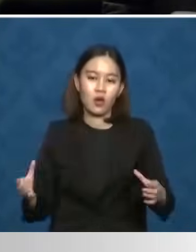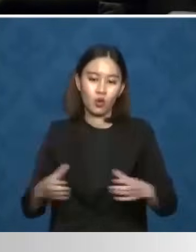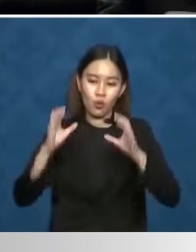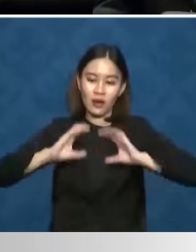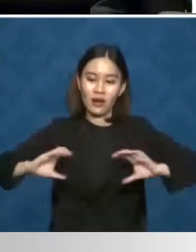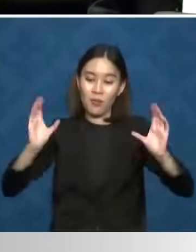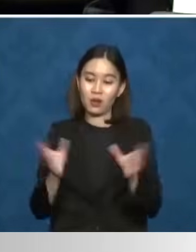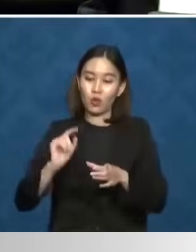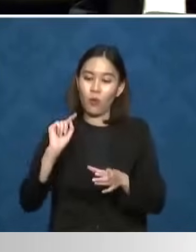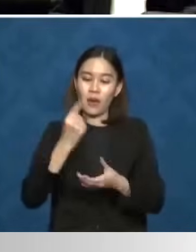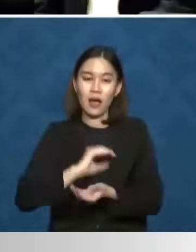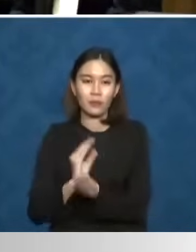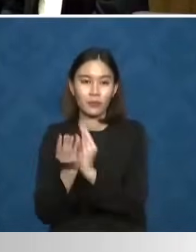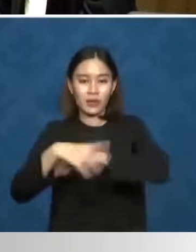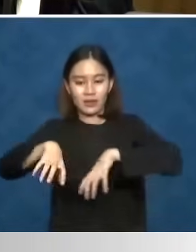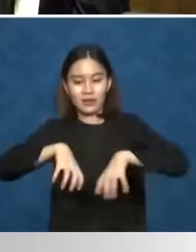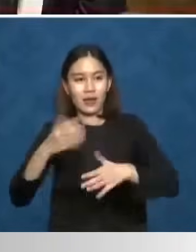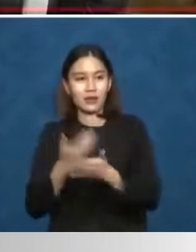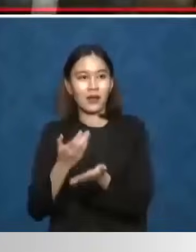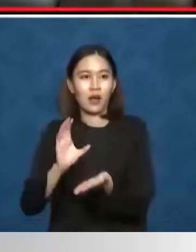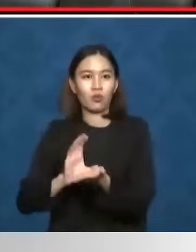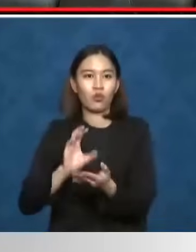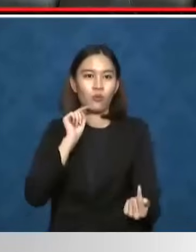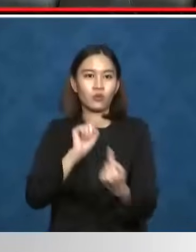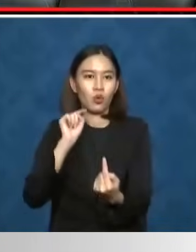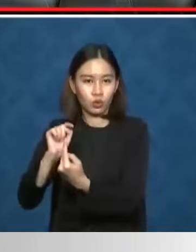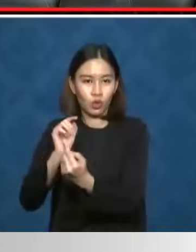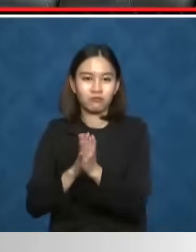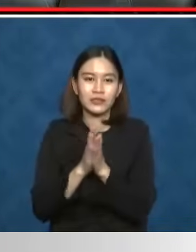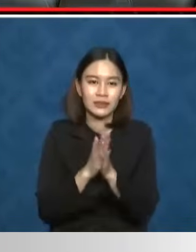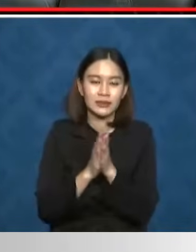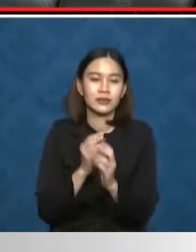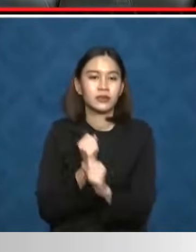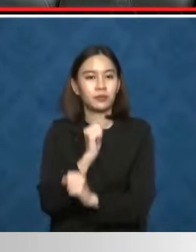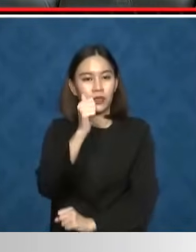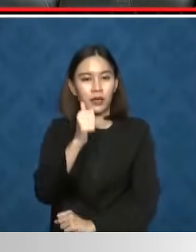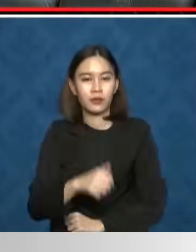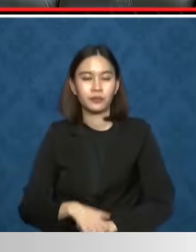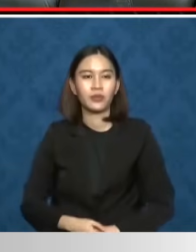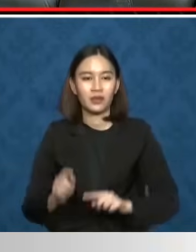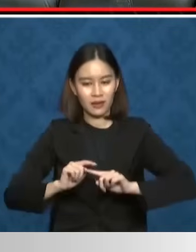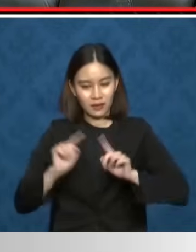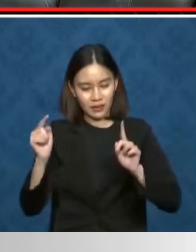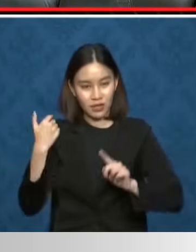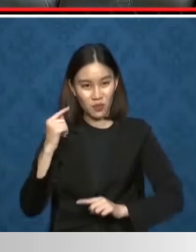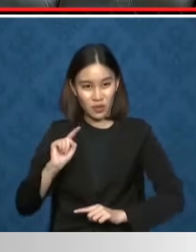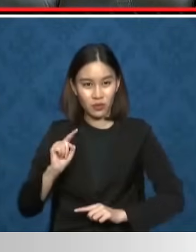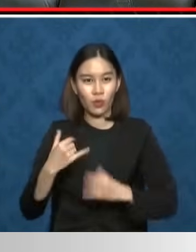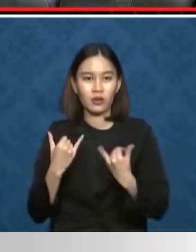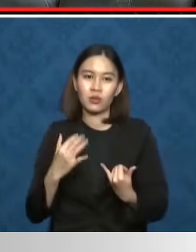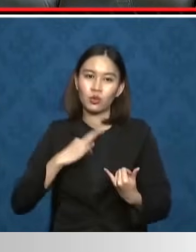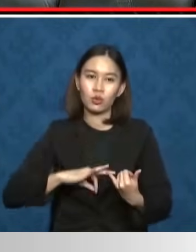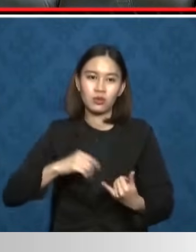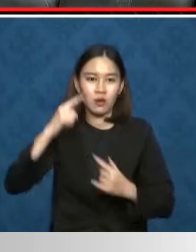ใหม่จะเปลี่ยนแปลงการจัดสรรงบประมาณให้ตอบโจทย์ความท้าทายเหล่านี้ให้ได้แต่สิ่งที่ปรากฏในวันนี้ก็น่าผิด